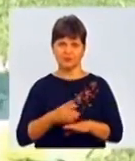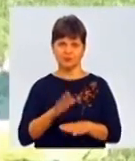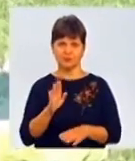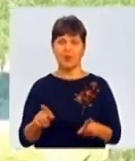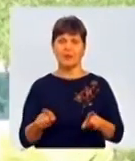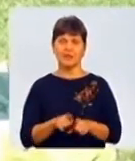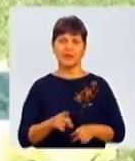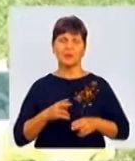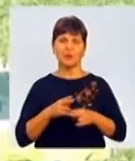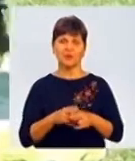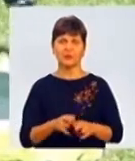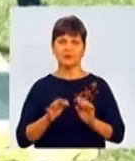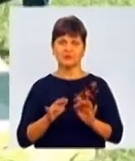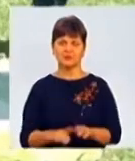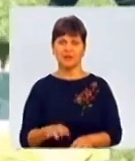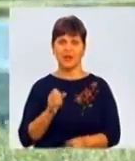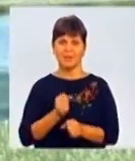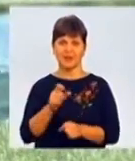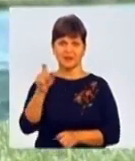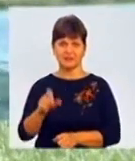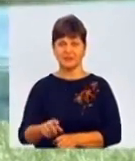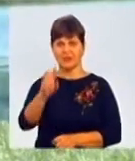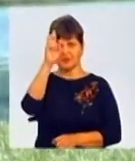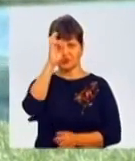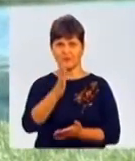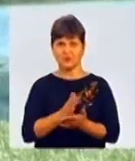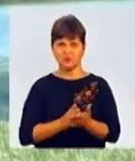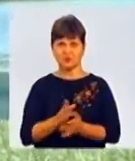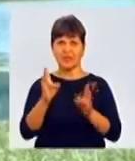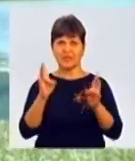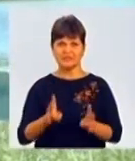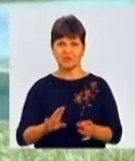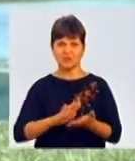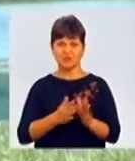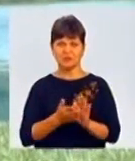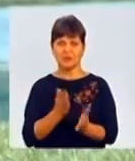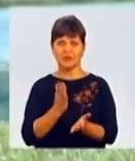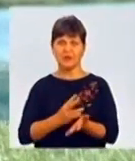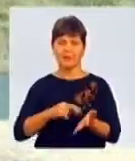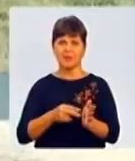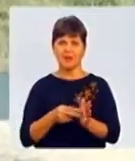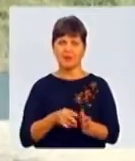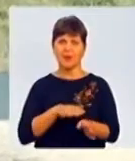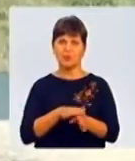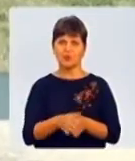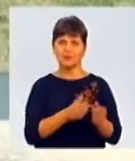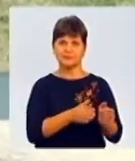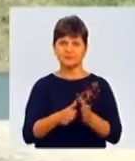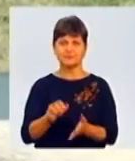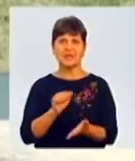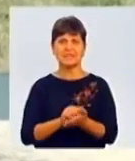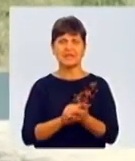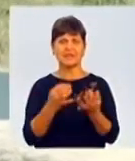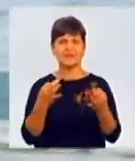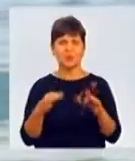для працівників Державної служби надзвичайних ситуацій є плановими та проводяться регулярно на сертифікованих пляжах області